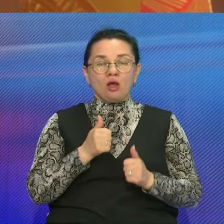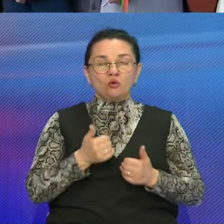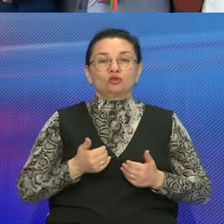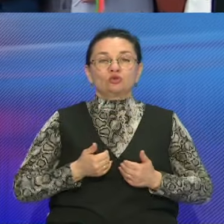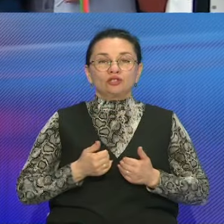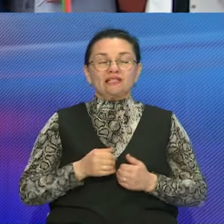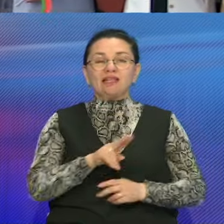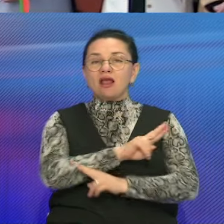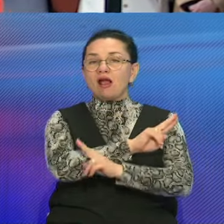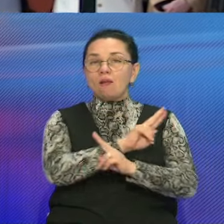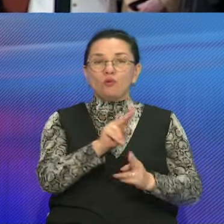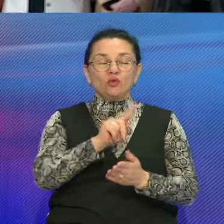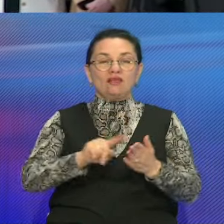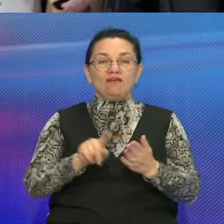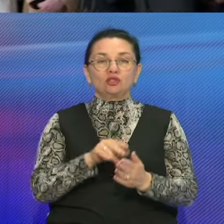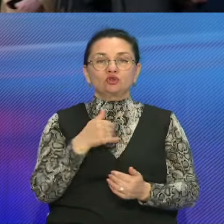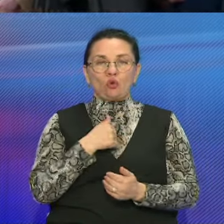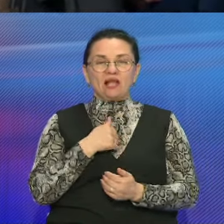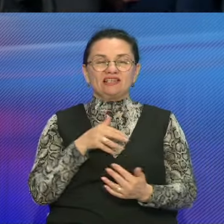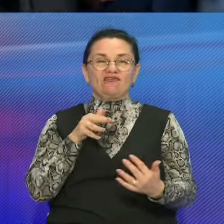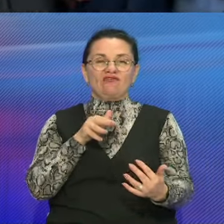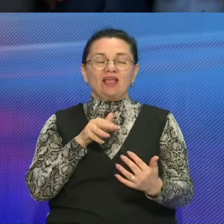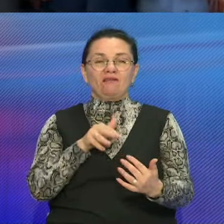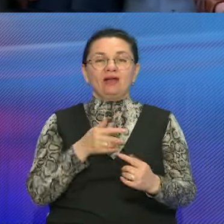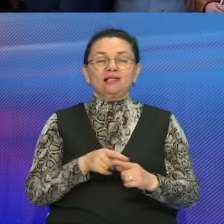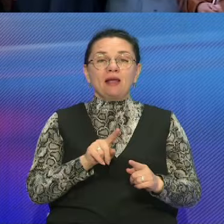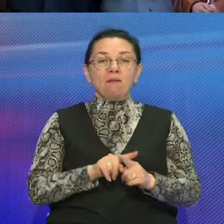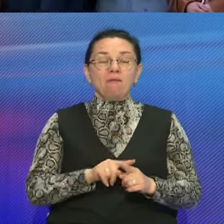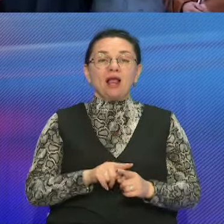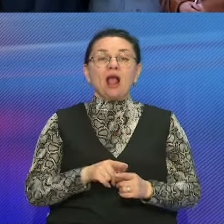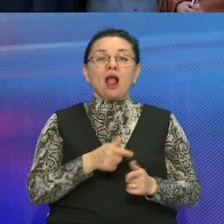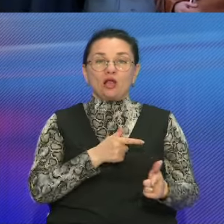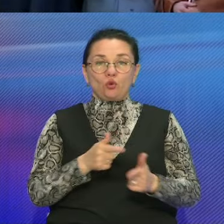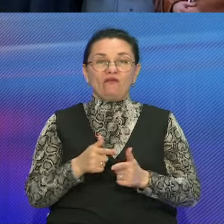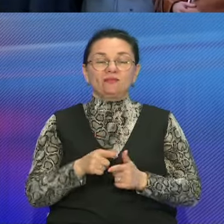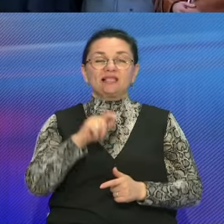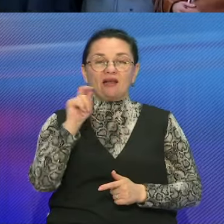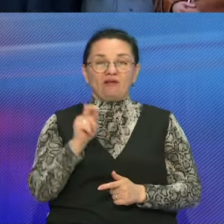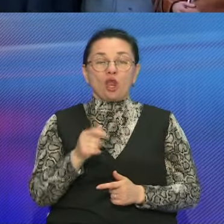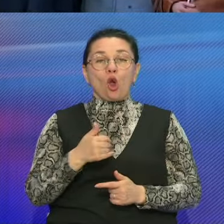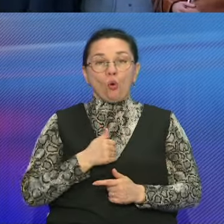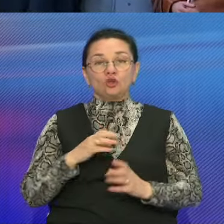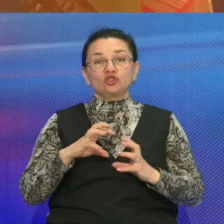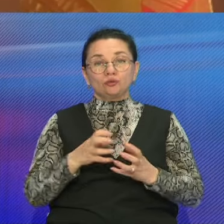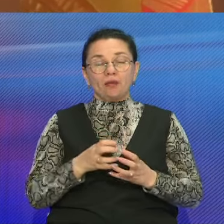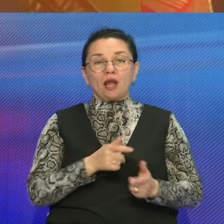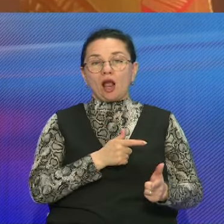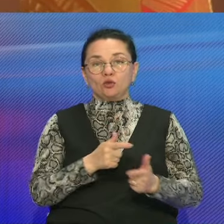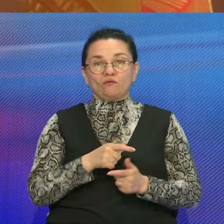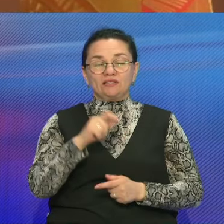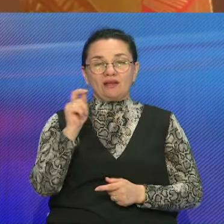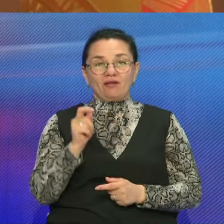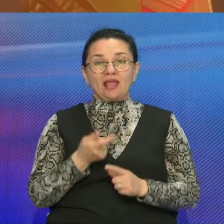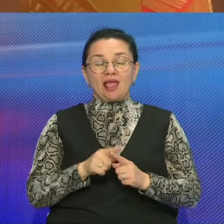что мы хотим воевать. Мы готовимся к войне, я же об этом говорю откровенно. Хочешь мира – готовься к войне, не я придумал. Это очень